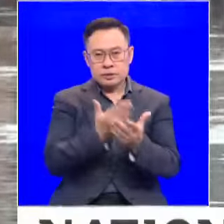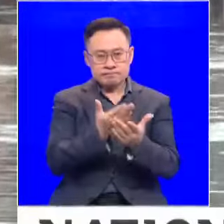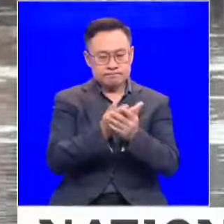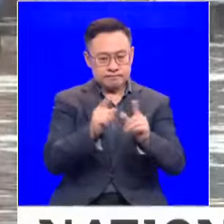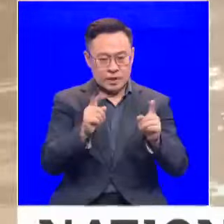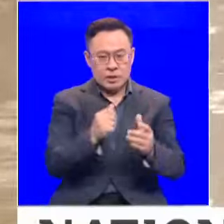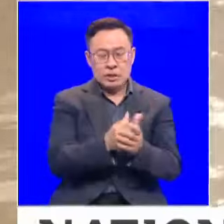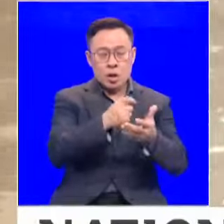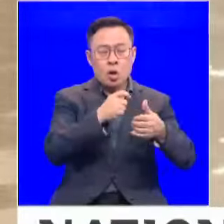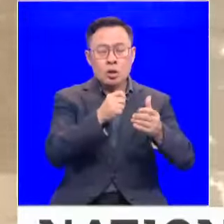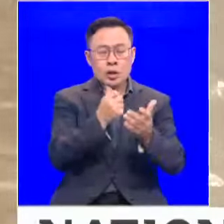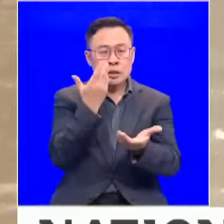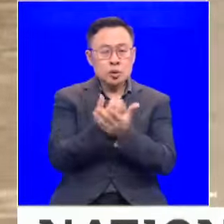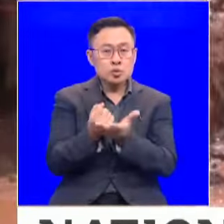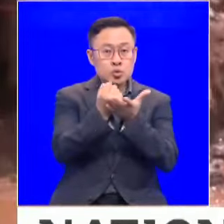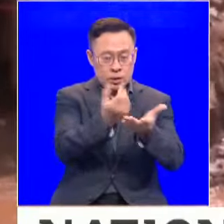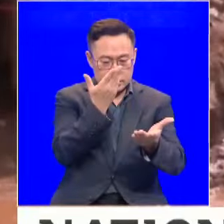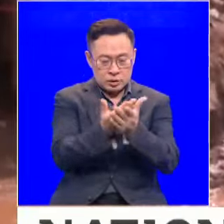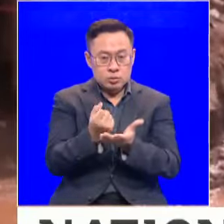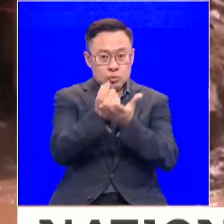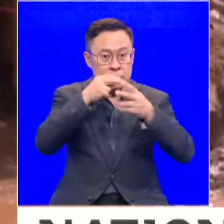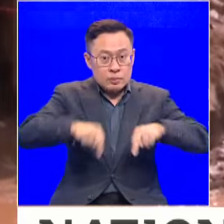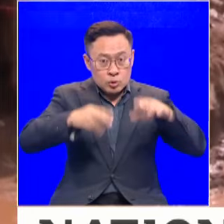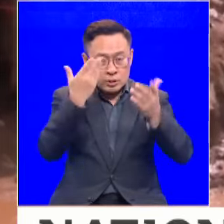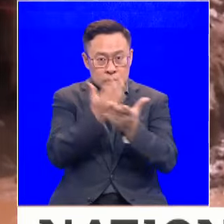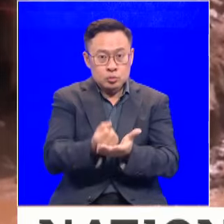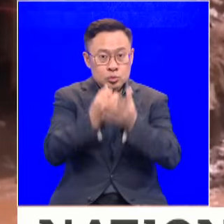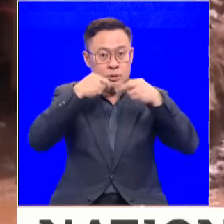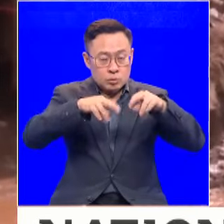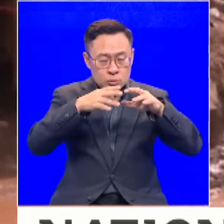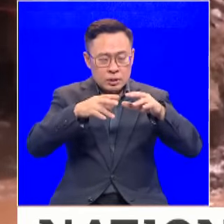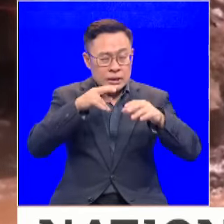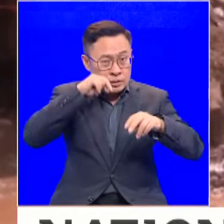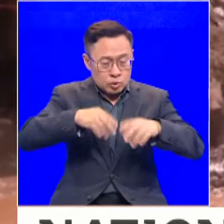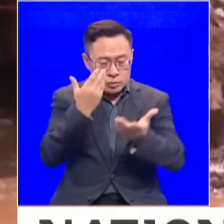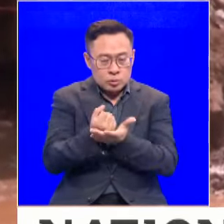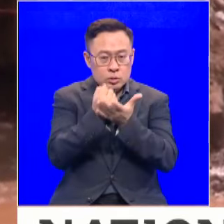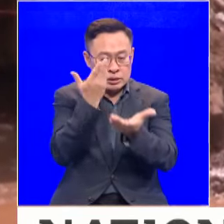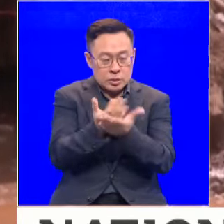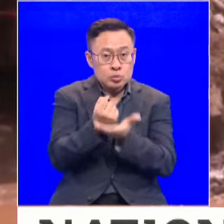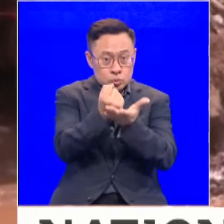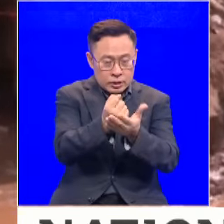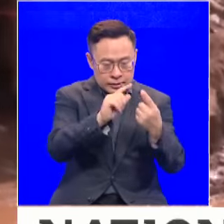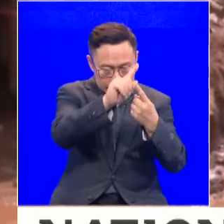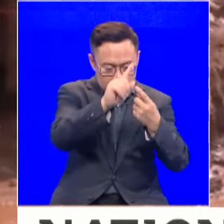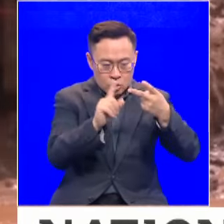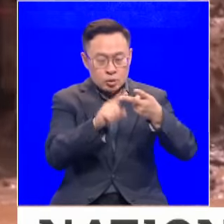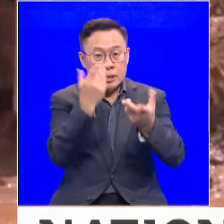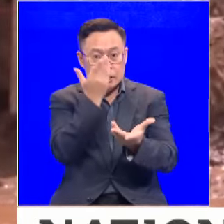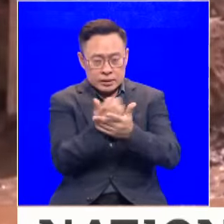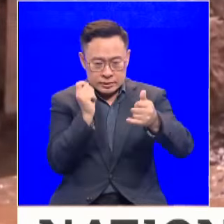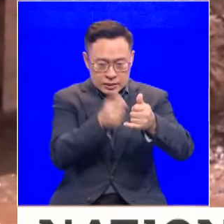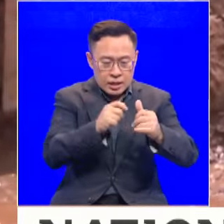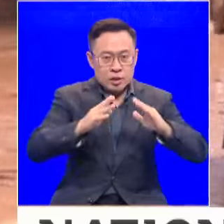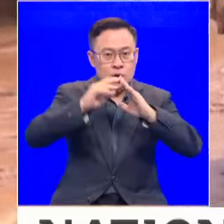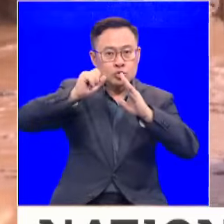จากสภาพน้ำแล้วคุณนทิงบอกว่าน่าจะต้องใช้เวลาเนี่ยนะฮะอย่างน้อยประมาณสัก 3เดือนที่